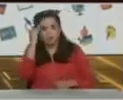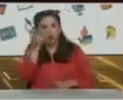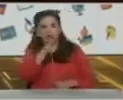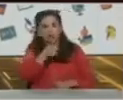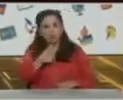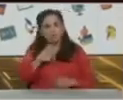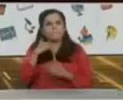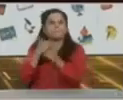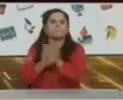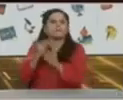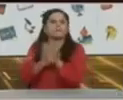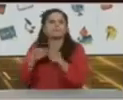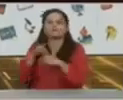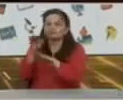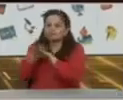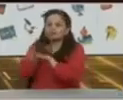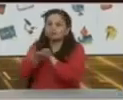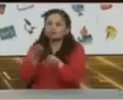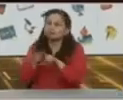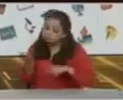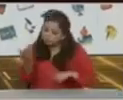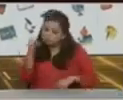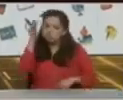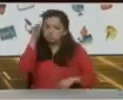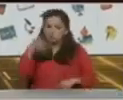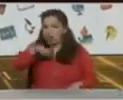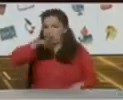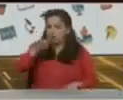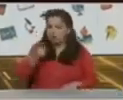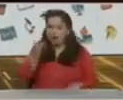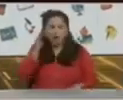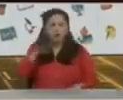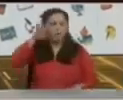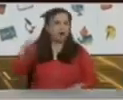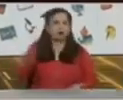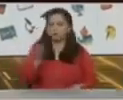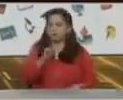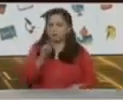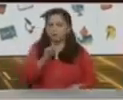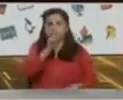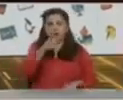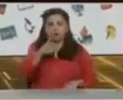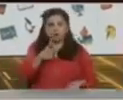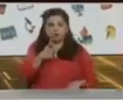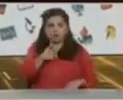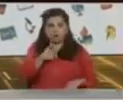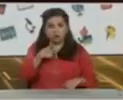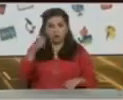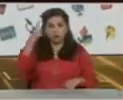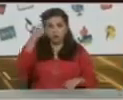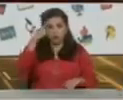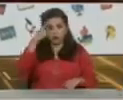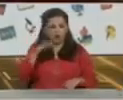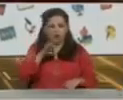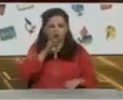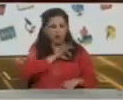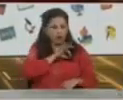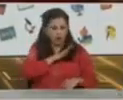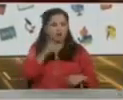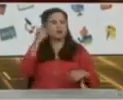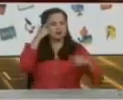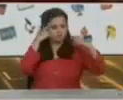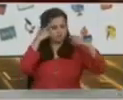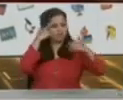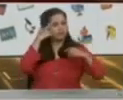कितना प्यार करते हैं। हाँ, लेकिन जो चीज अच्छी नहीं है उसको मन में रजिस्टर करके रखिए।